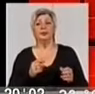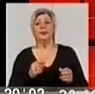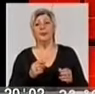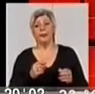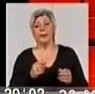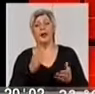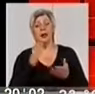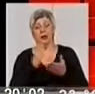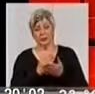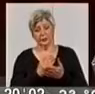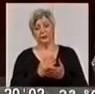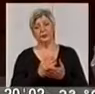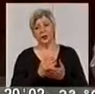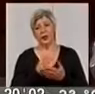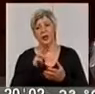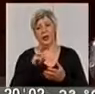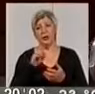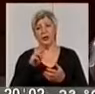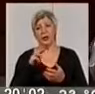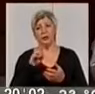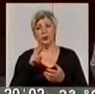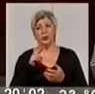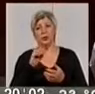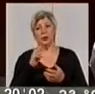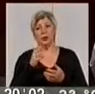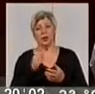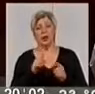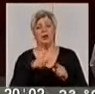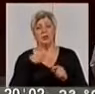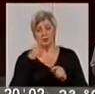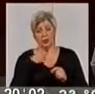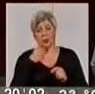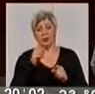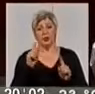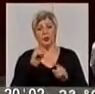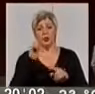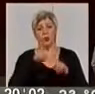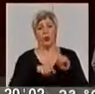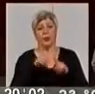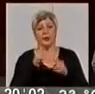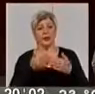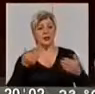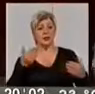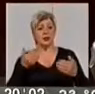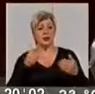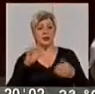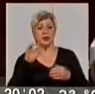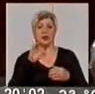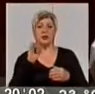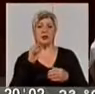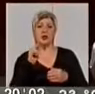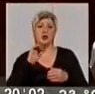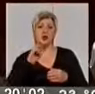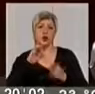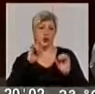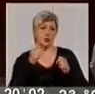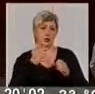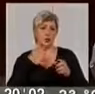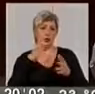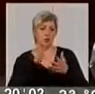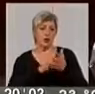Є методика, отож я і говорила, для того, щоб батьки заздалегідь, щоб ми всі факти очистили, щоб вони вже зверталися в січні, і ми мали вже по факту більше